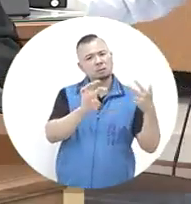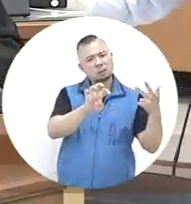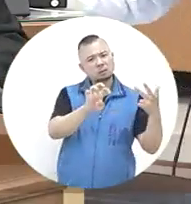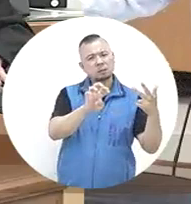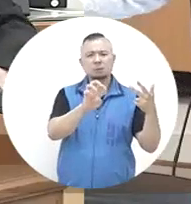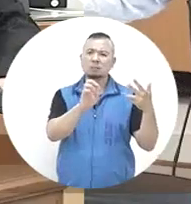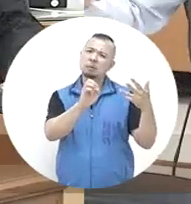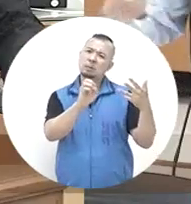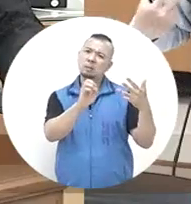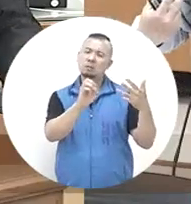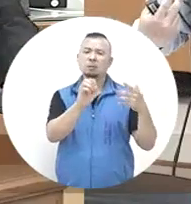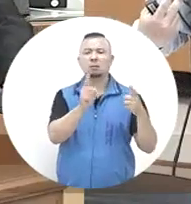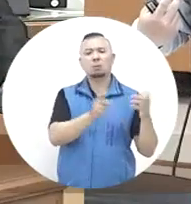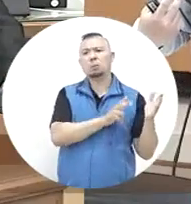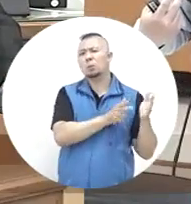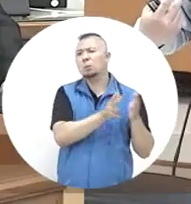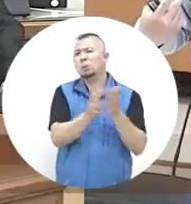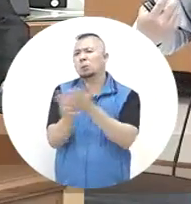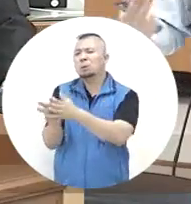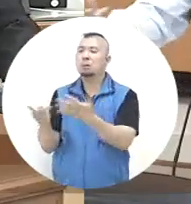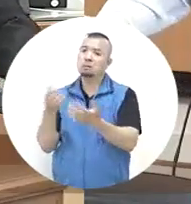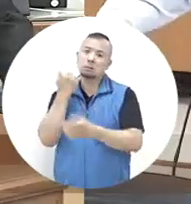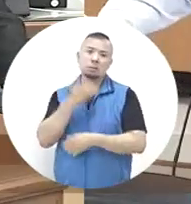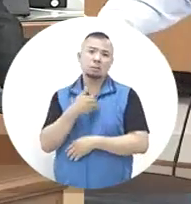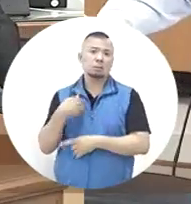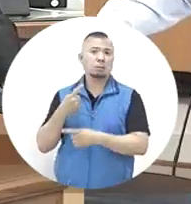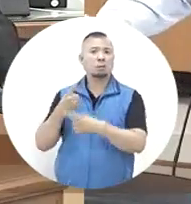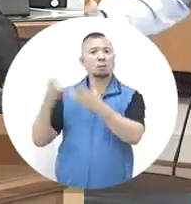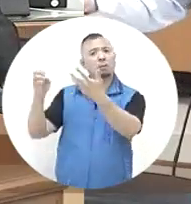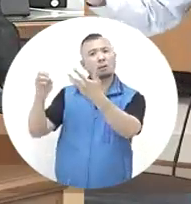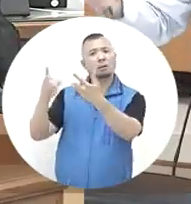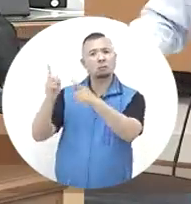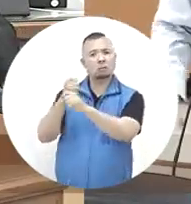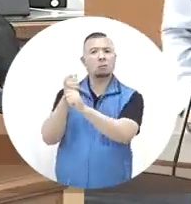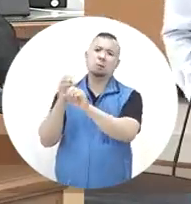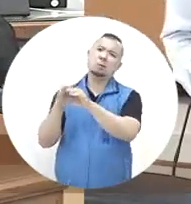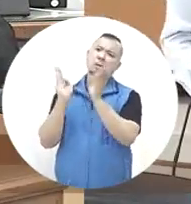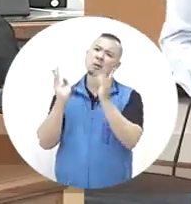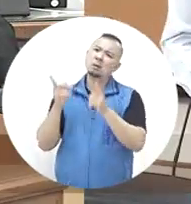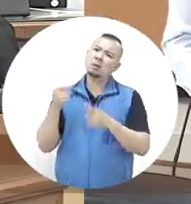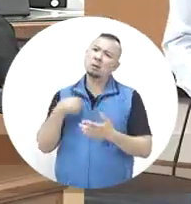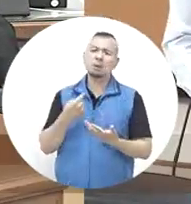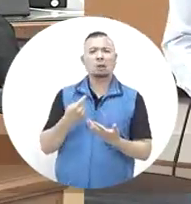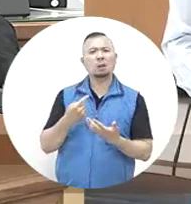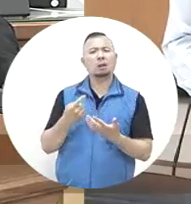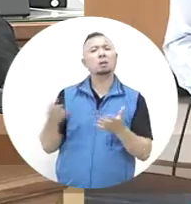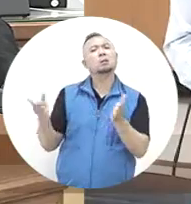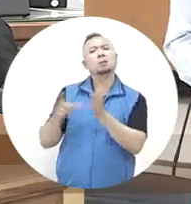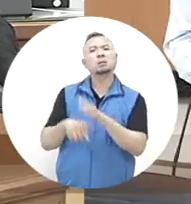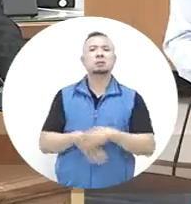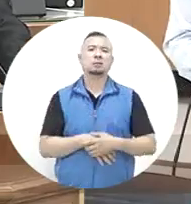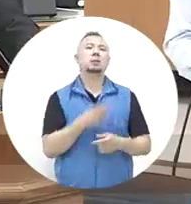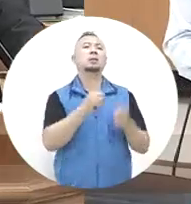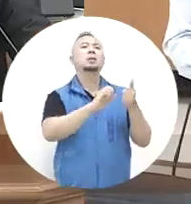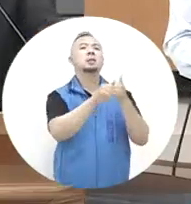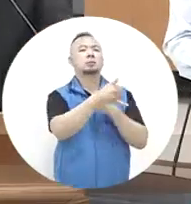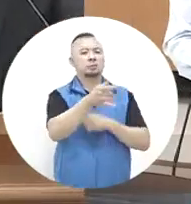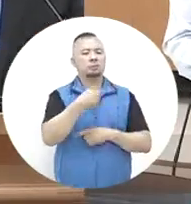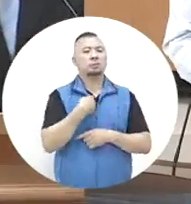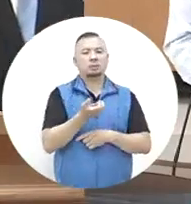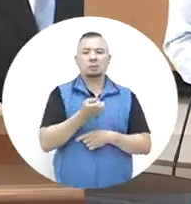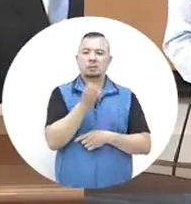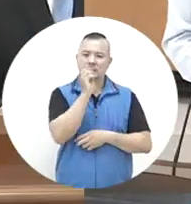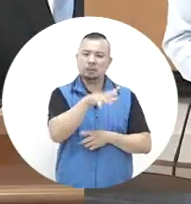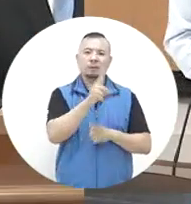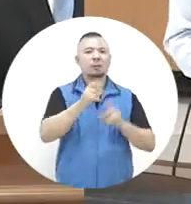上班，我有时候8点就要上班了，你要叫我怎么上班？根本不可能啊。 所以议员刚才跟你报告过说，我们会关注民众的使